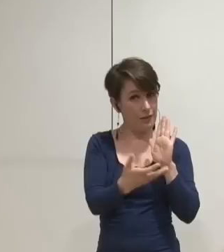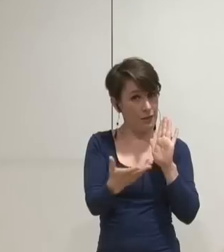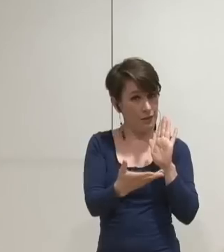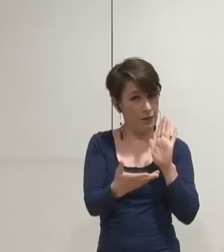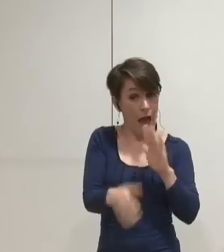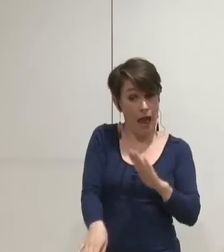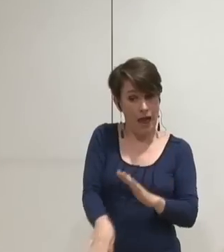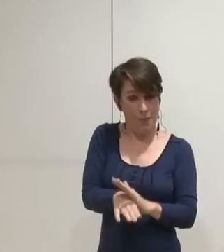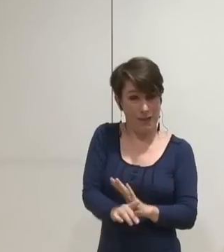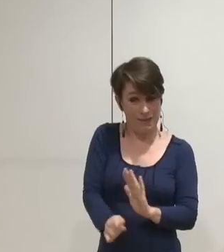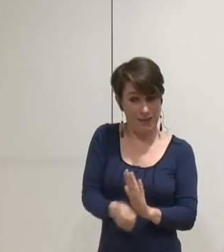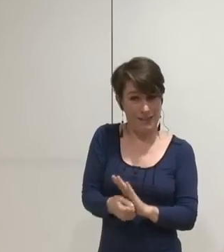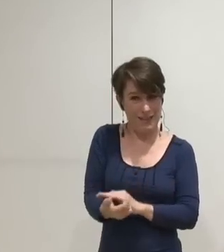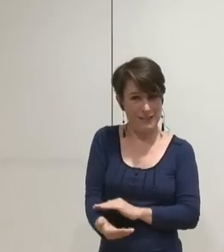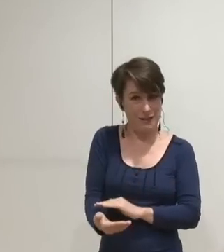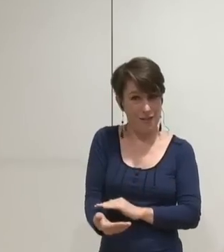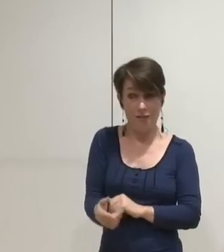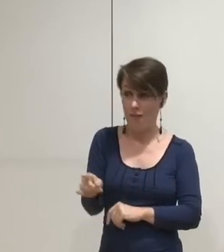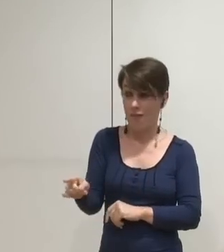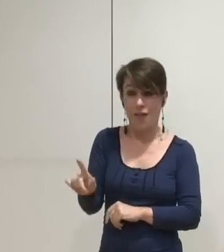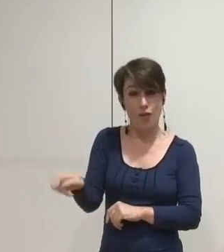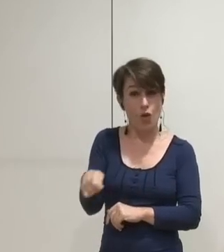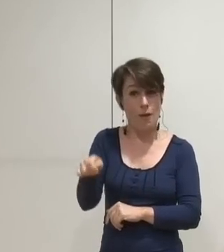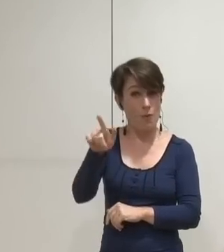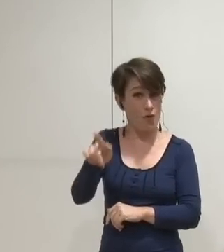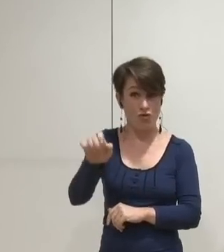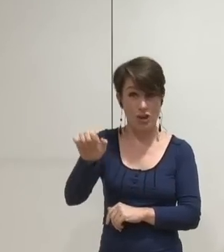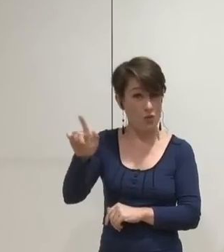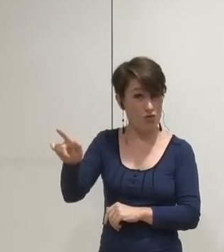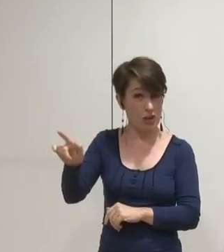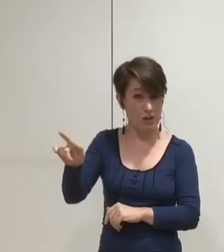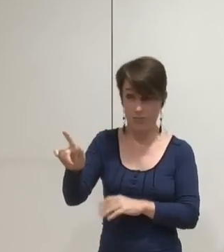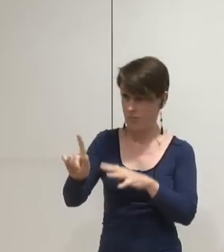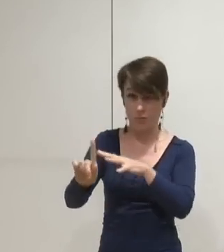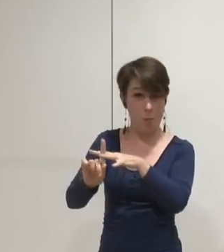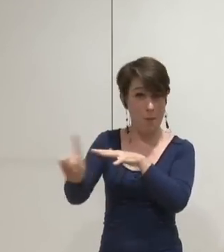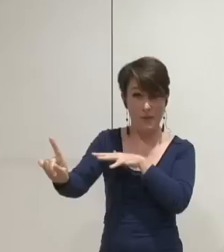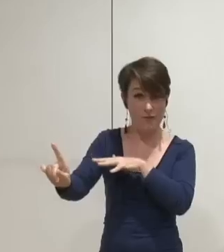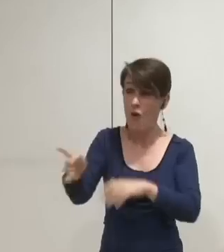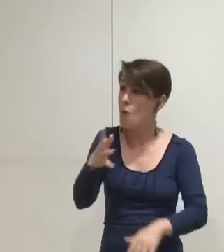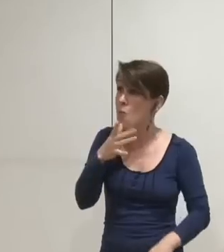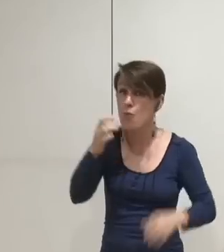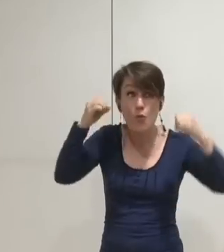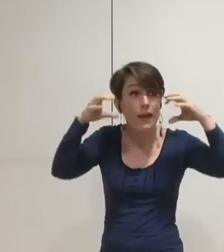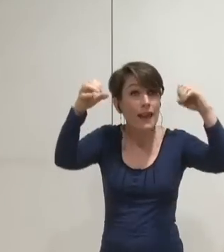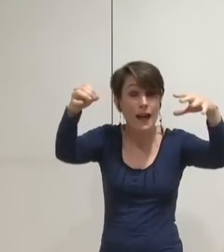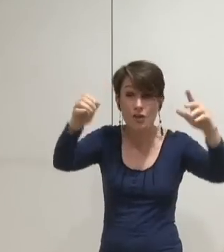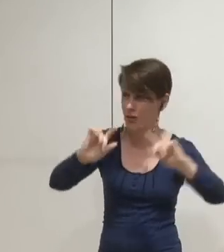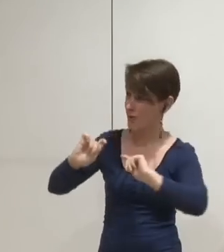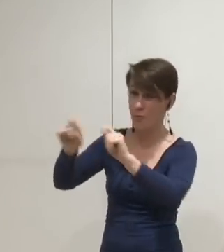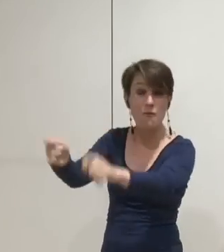moment-là l'entreprise GEG était hors course pour la gestion de l'éclairage public de la Ville de Grenoble